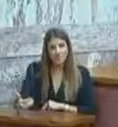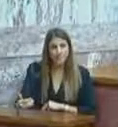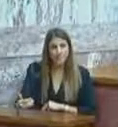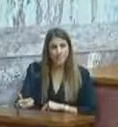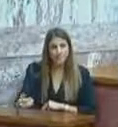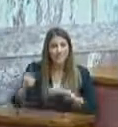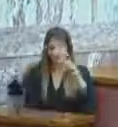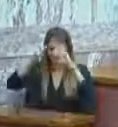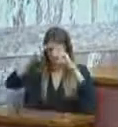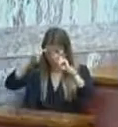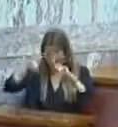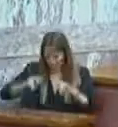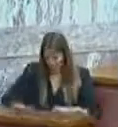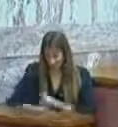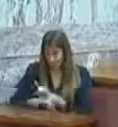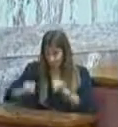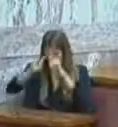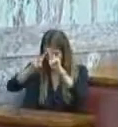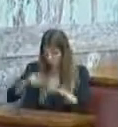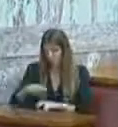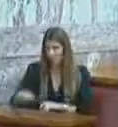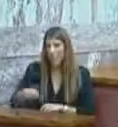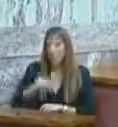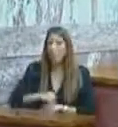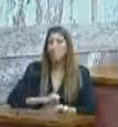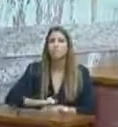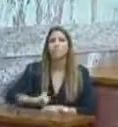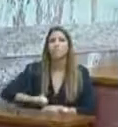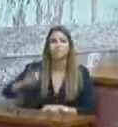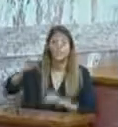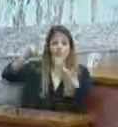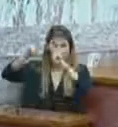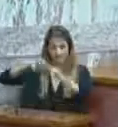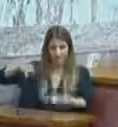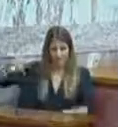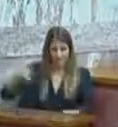διερεύνηση αυτής της υπόθεσης. Γιατί φοβήθηκαν να διερευνήσουν ουσιαστικά αυτή την υπόθεση,